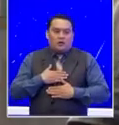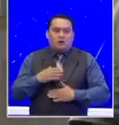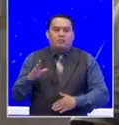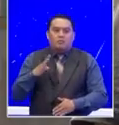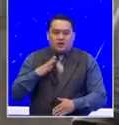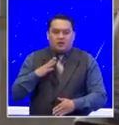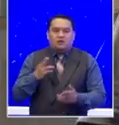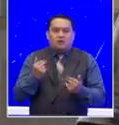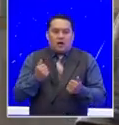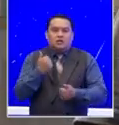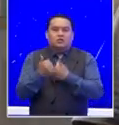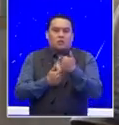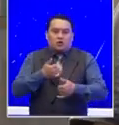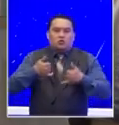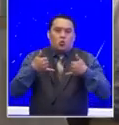Был старт,